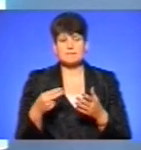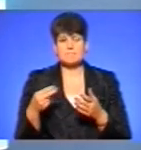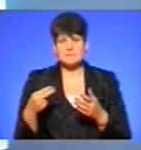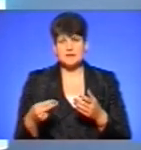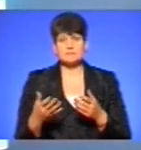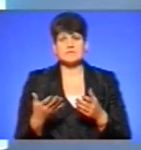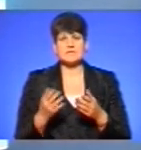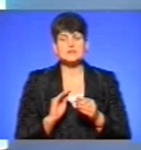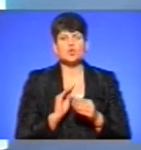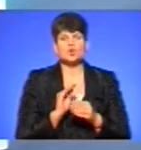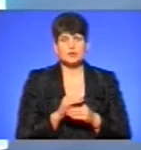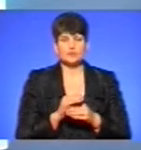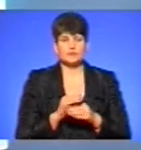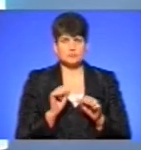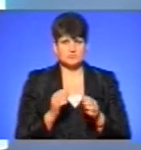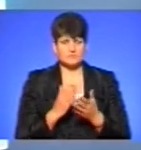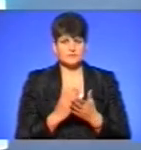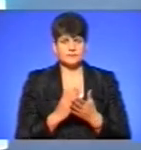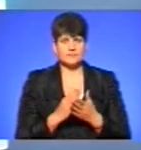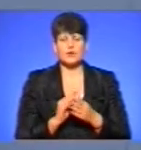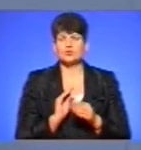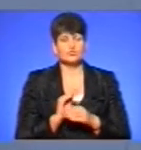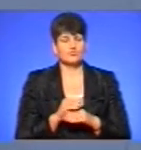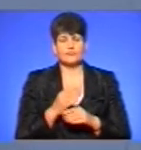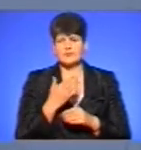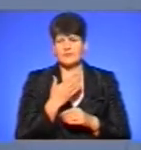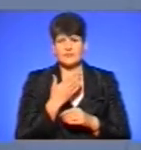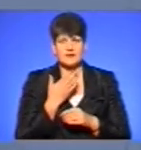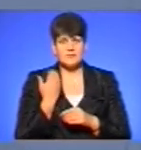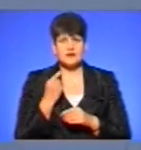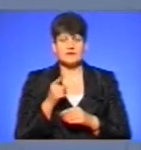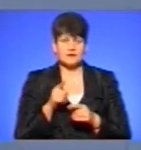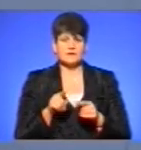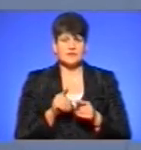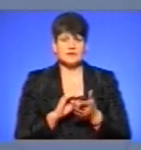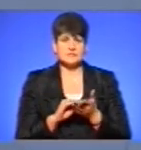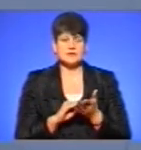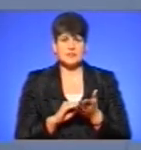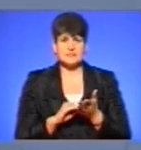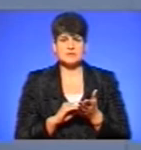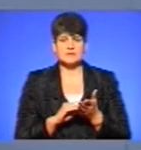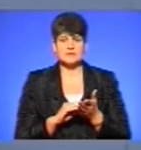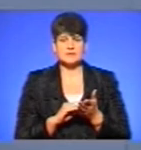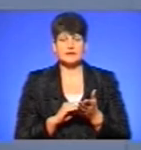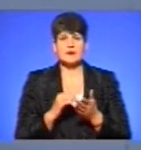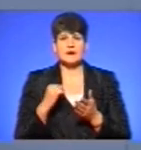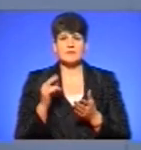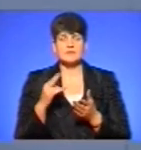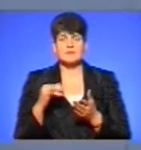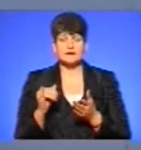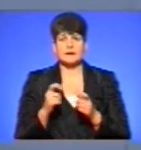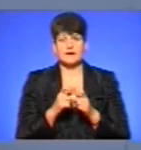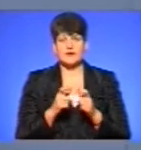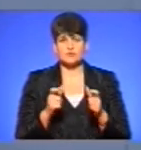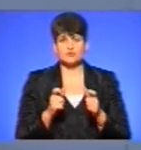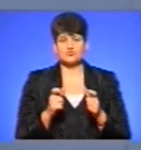підпис, якісь додаткові опції має? Ну, додаткові немає, бачите, він також занесений на ID-картку, і